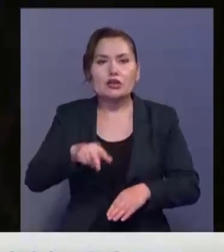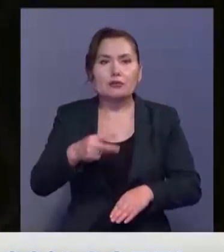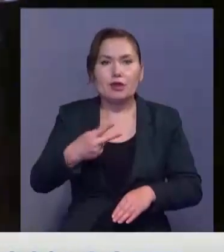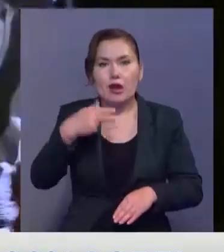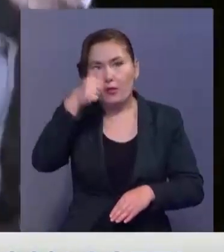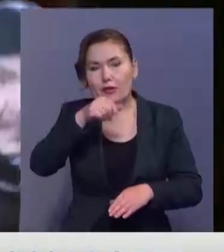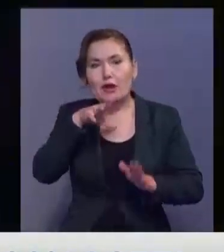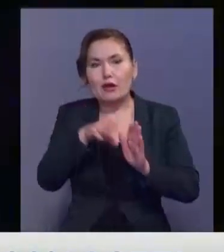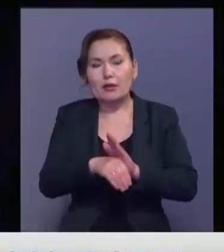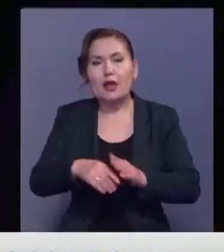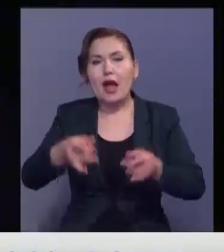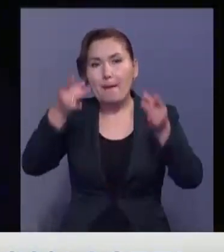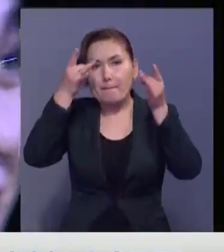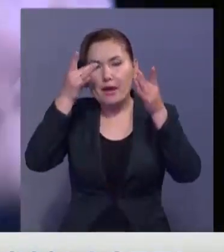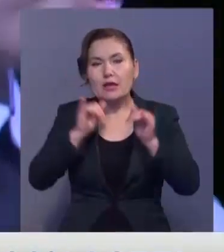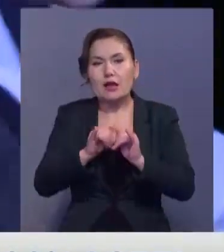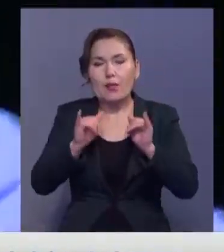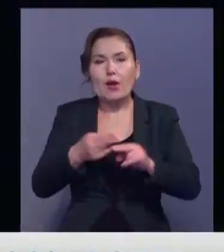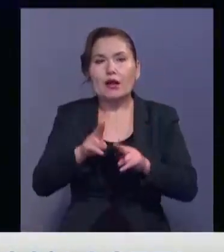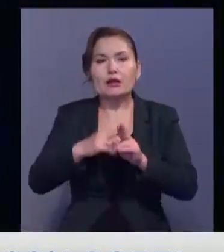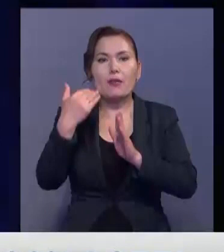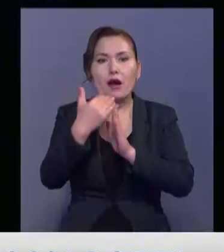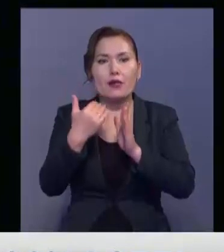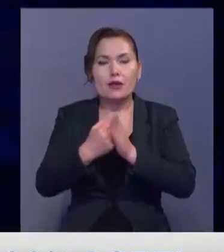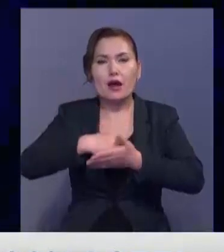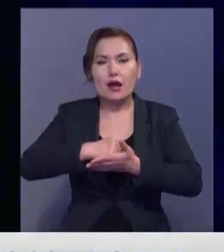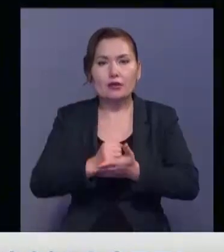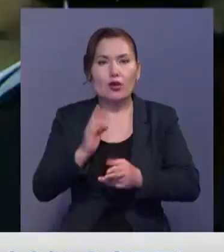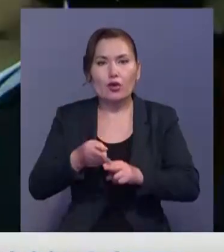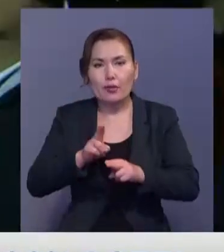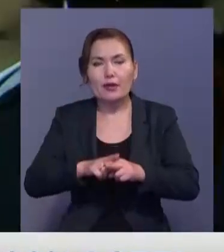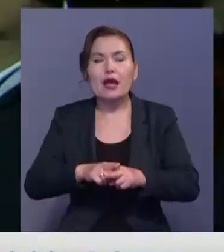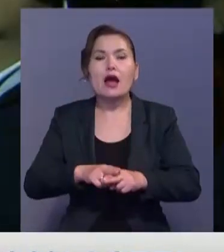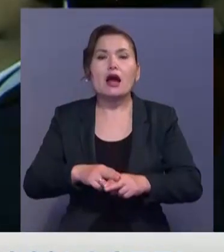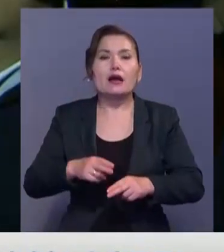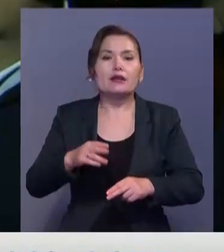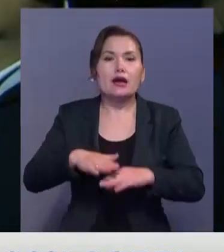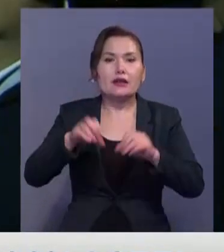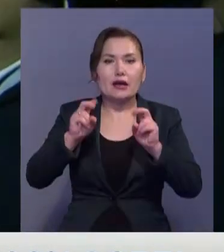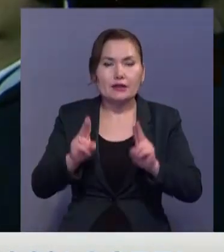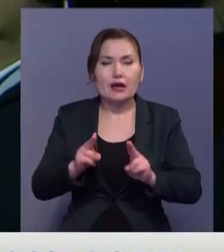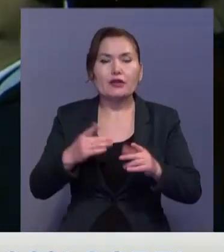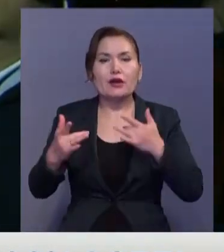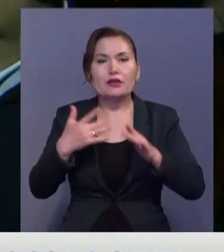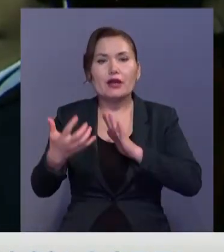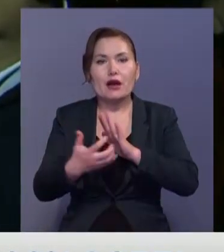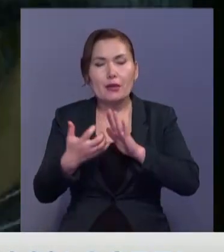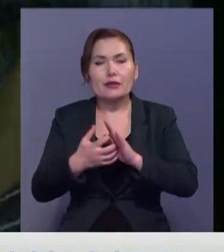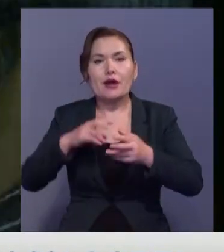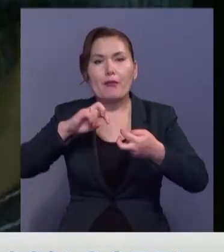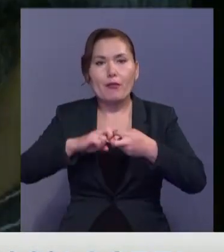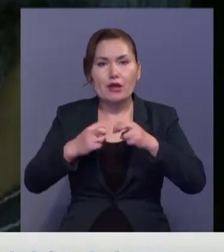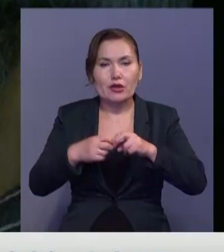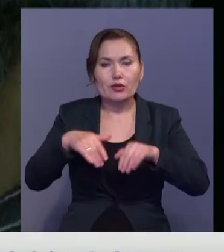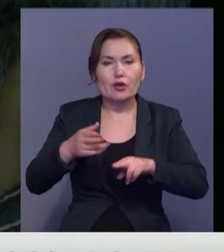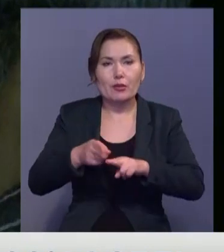2021-2023 жылдарға арналған мәдениетті дамытудың жол картасы қабылданбақ. Бұл осы салада кадр тапшылығын жою мақсатында қолға